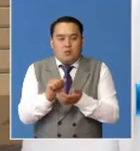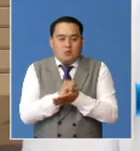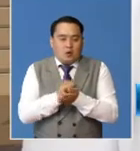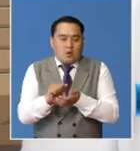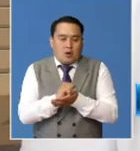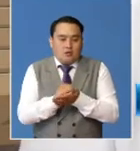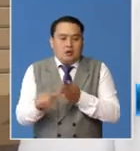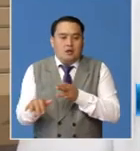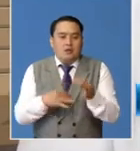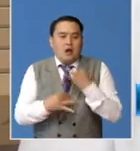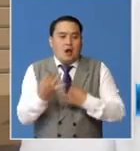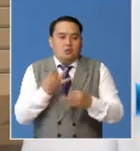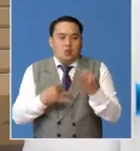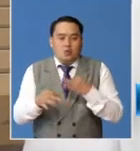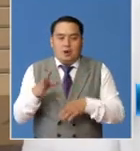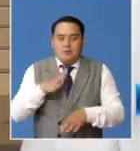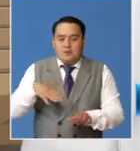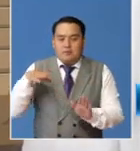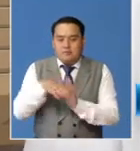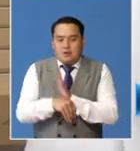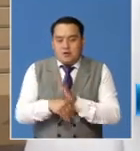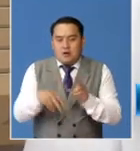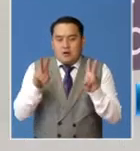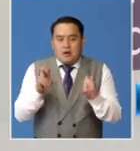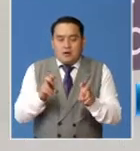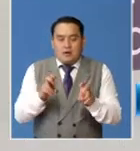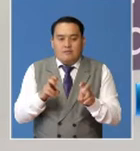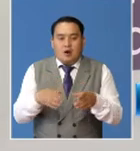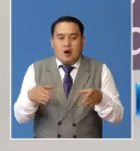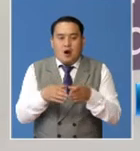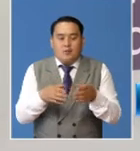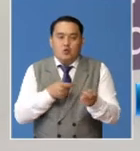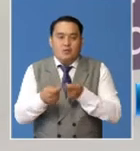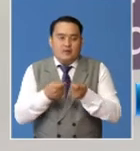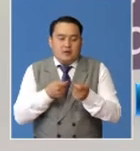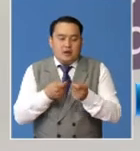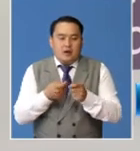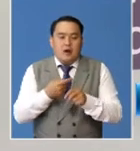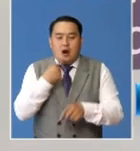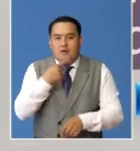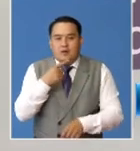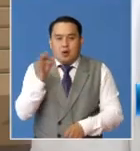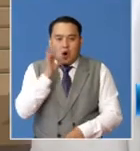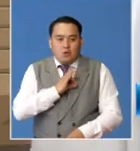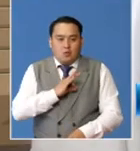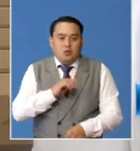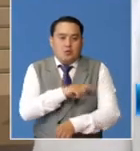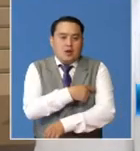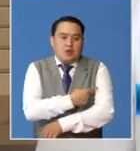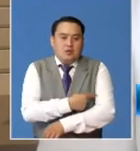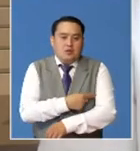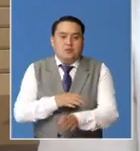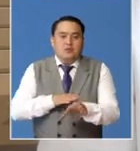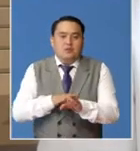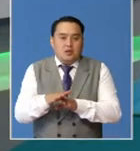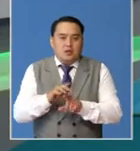волокиты. Дискуссия была в рамках внедрения менеджмента и корпоративного управления. Мы говорим о том, что должен быть медицинская организация,